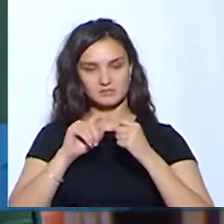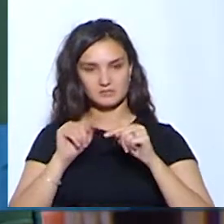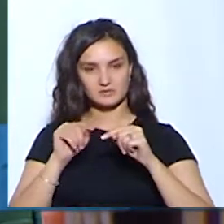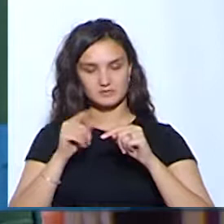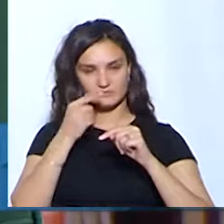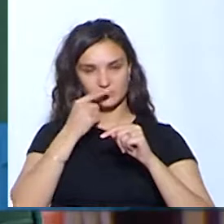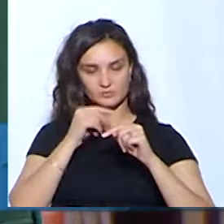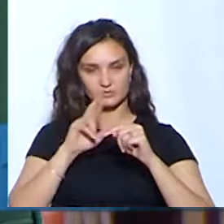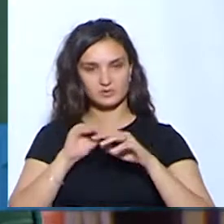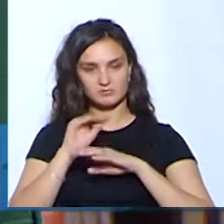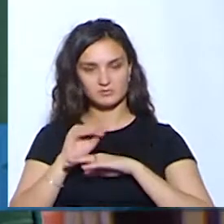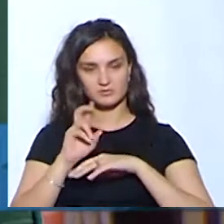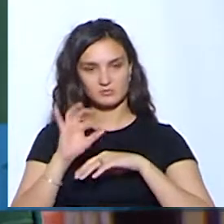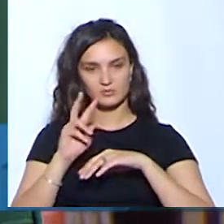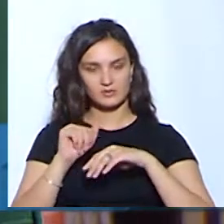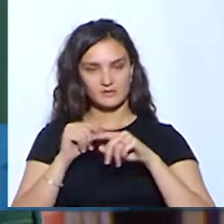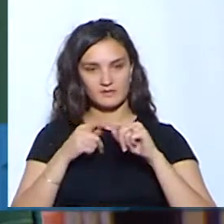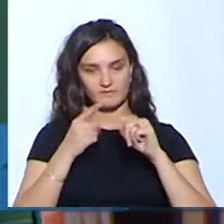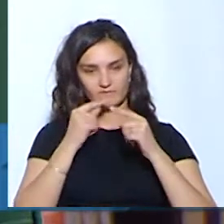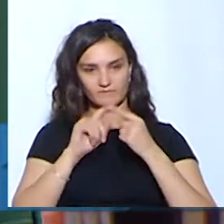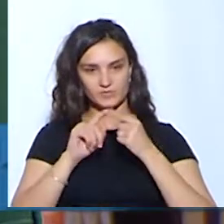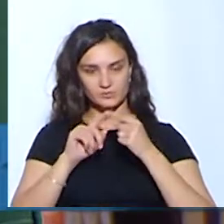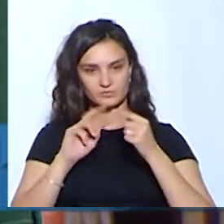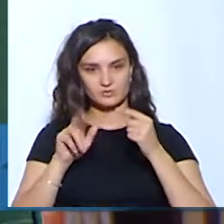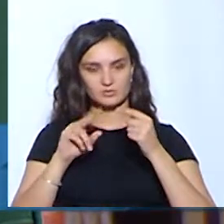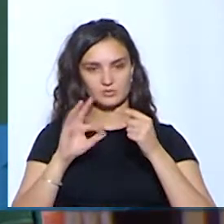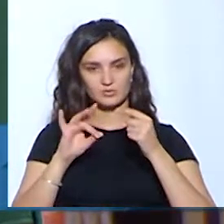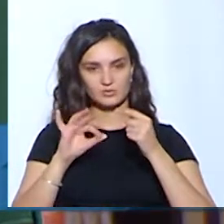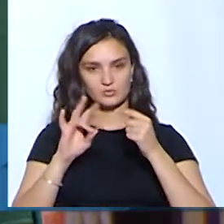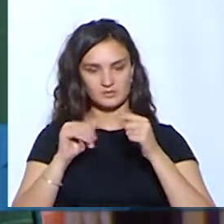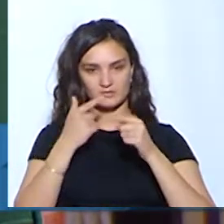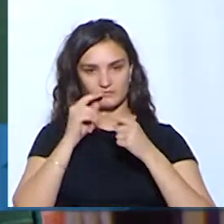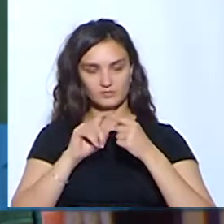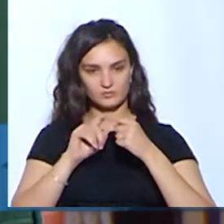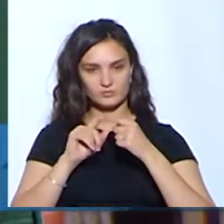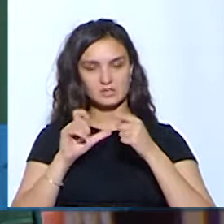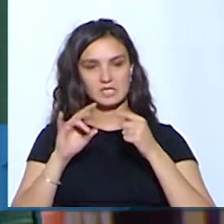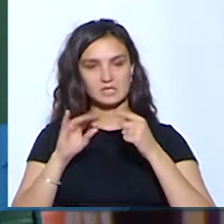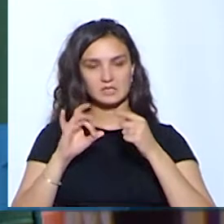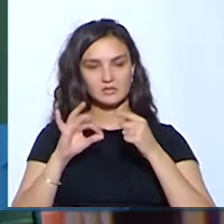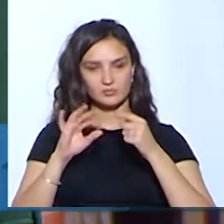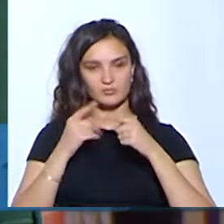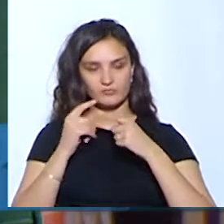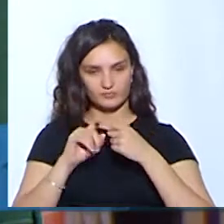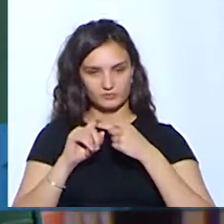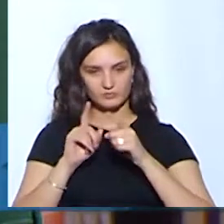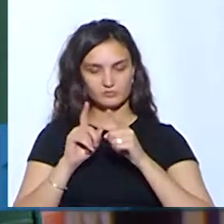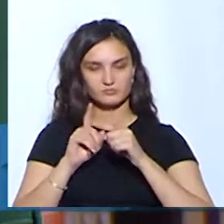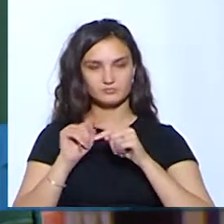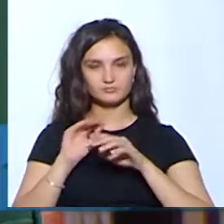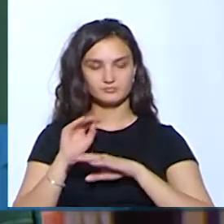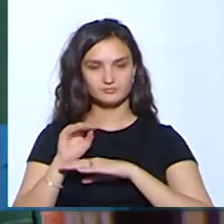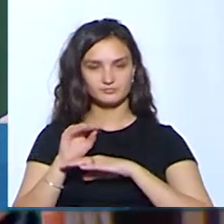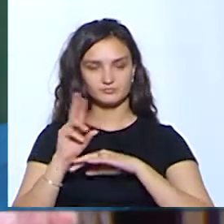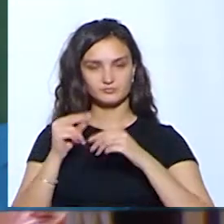ცირკულირებს, დაემარტა ბოკა ვირუსები და კორონა ვირუსები და სხვა შორის ენტერო ვირუსიც გამოჩნდა. ანუ